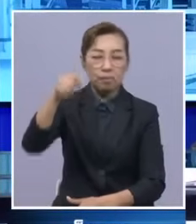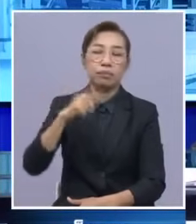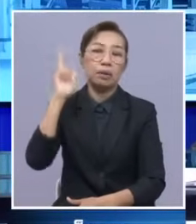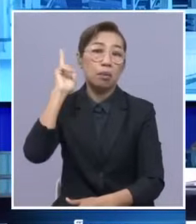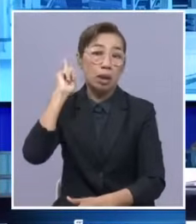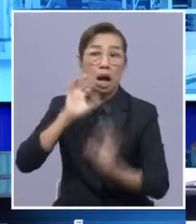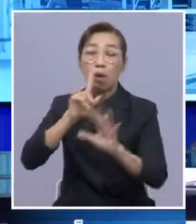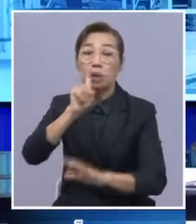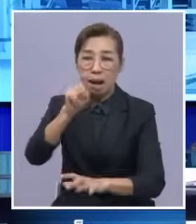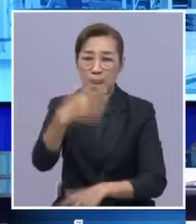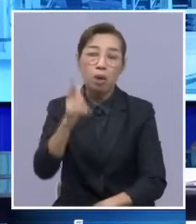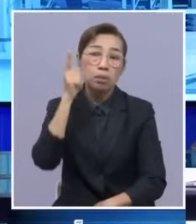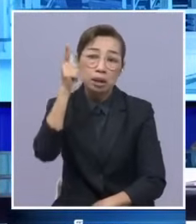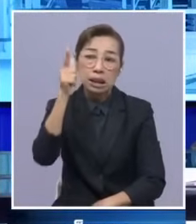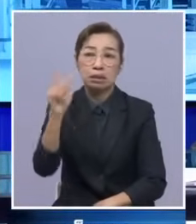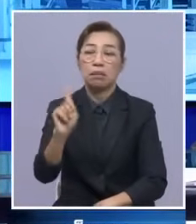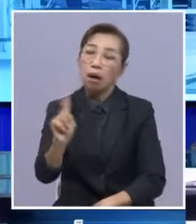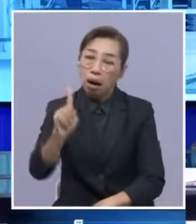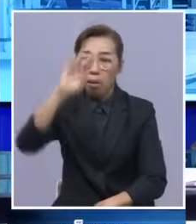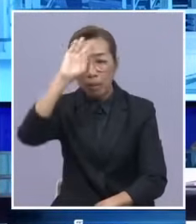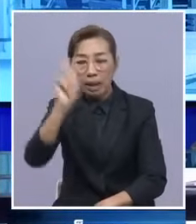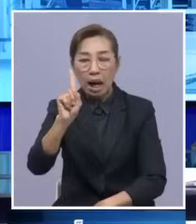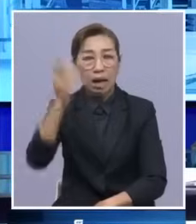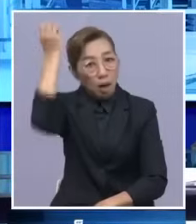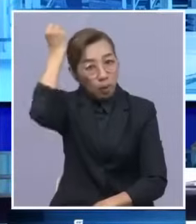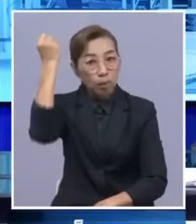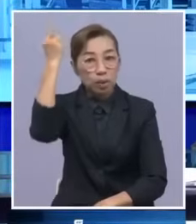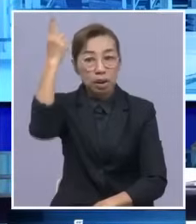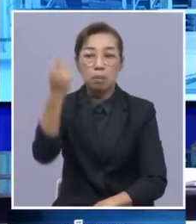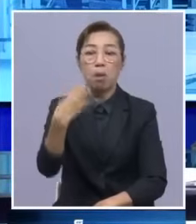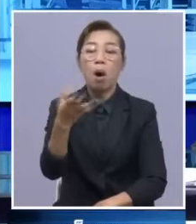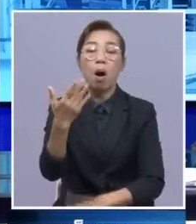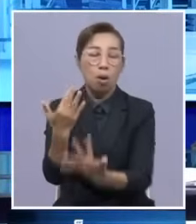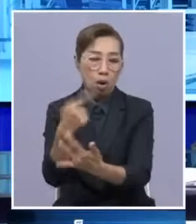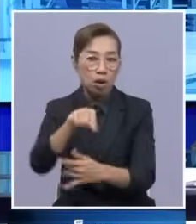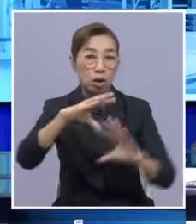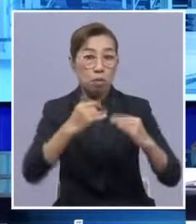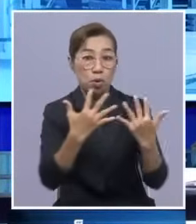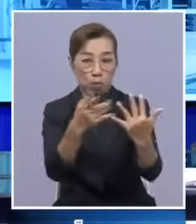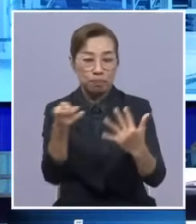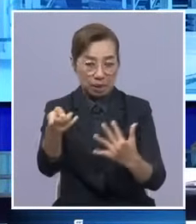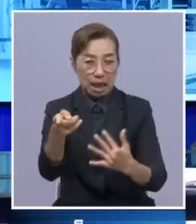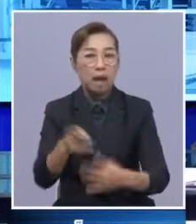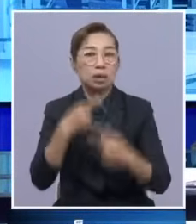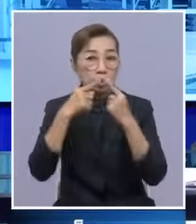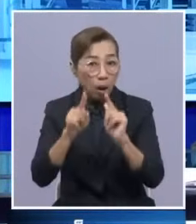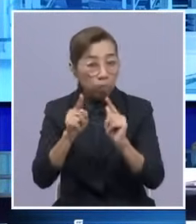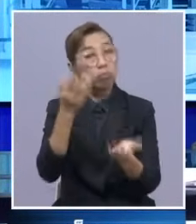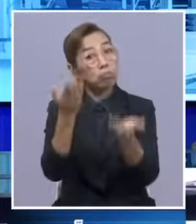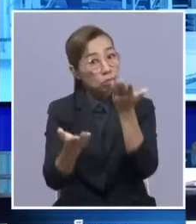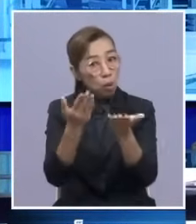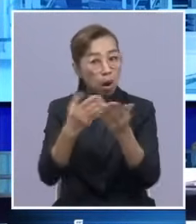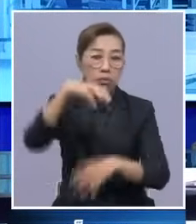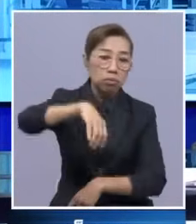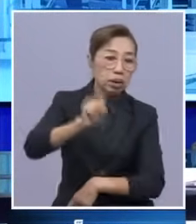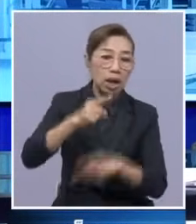การป่วยของคุณทักษิณคุณอุ๊งอิ๊งบอกจะตอบวันนี้จะตอบที่ประชุมสัมมนาพรร ค ไหมหรือว่าจะตอบที่ไหนเรียงรอดูอยู